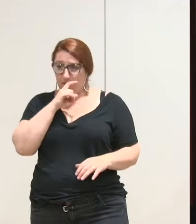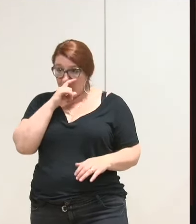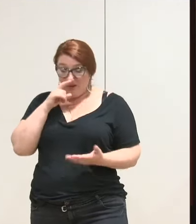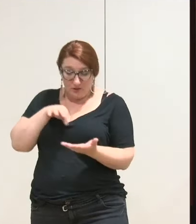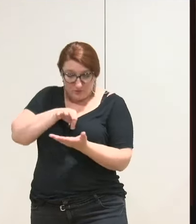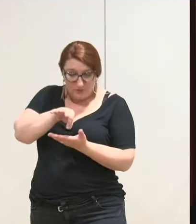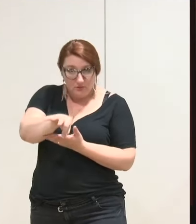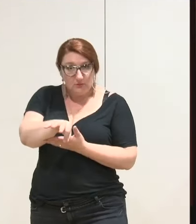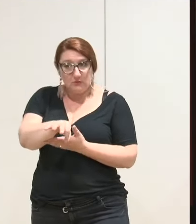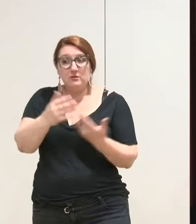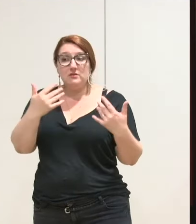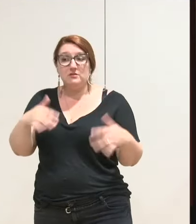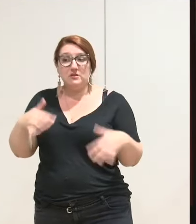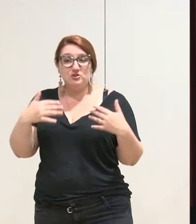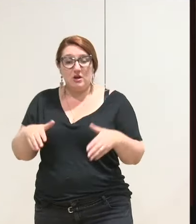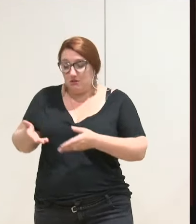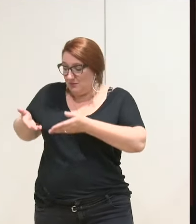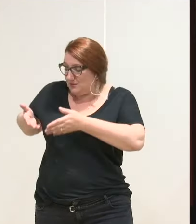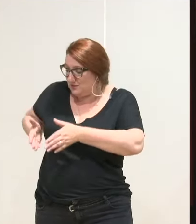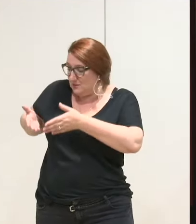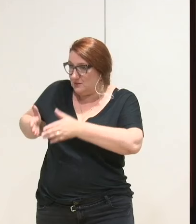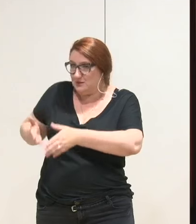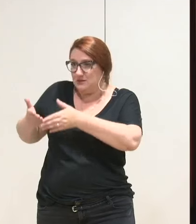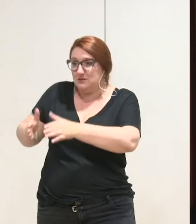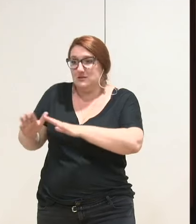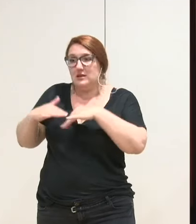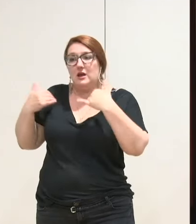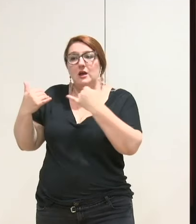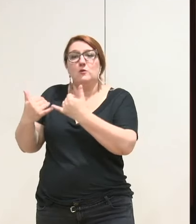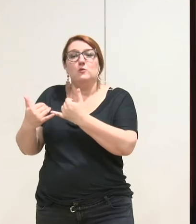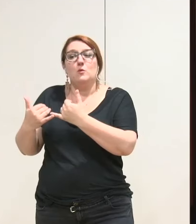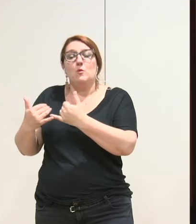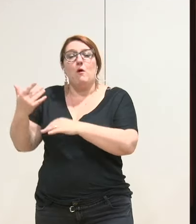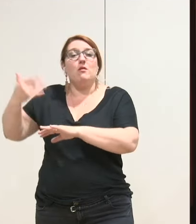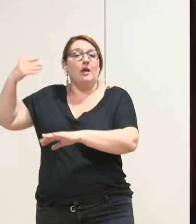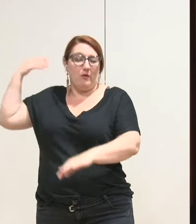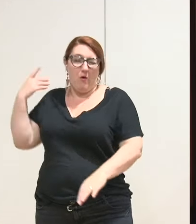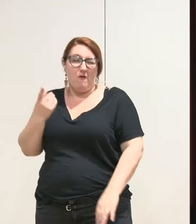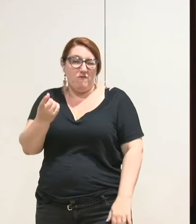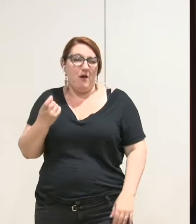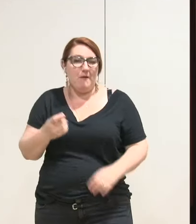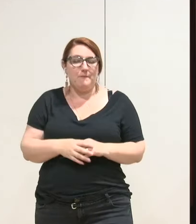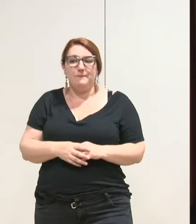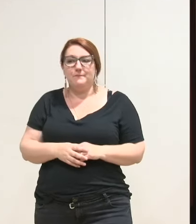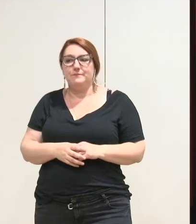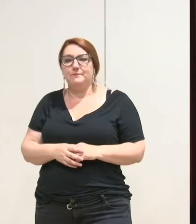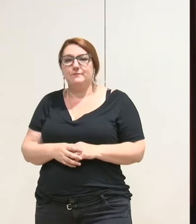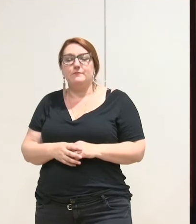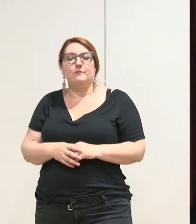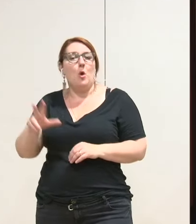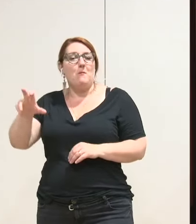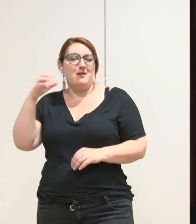figure dans un certain nombre de relevés de décision de réunion antérieure au changement de